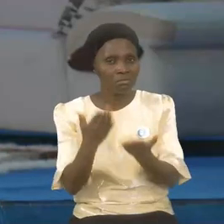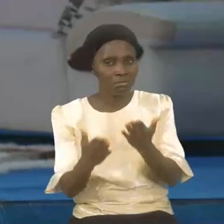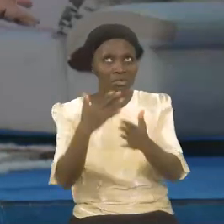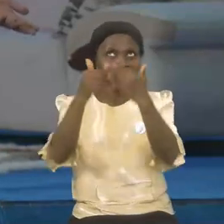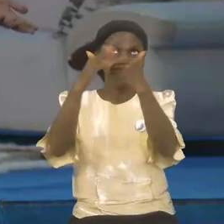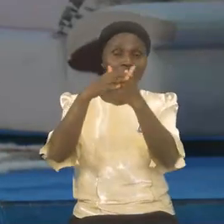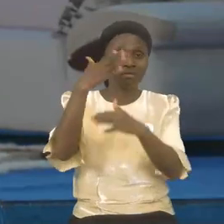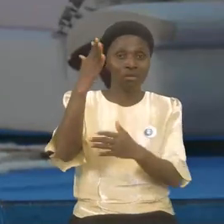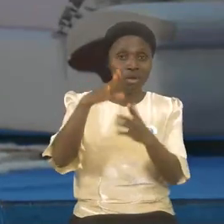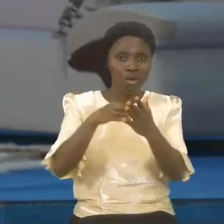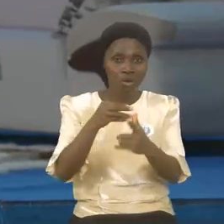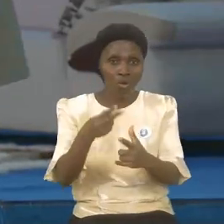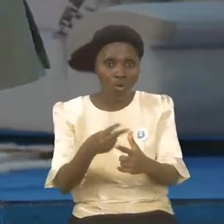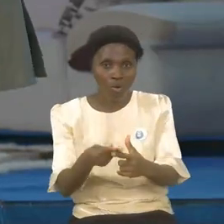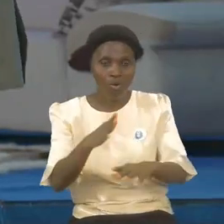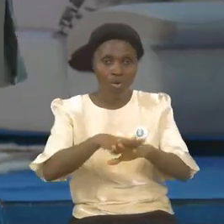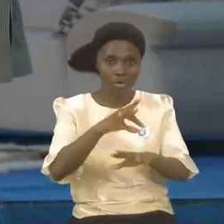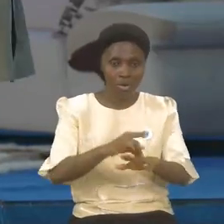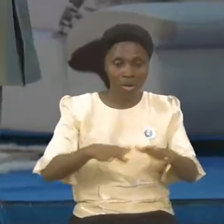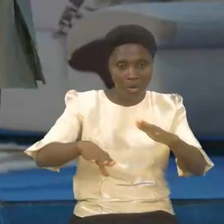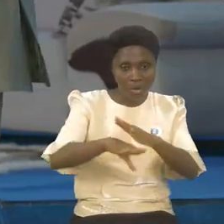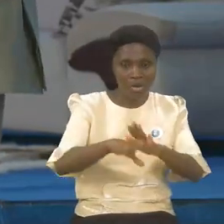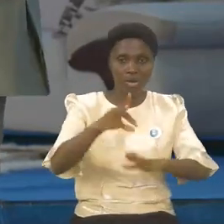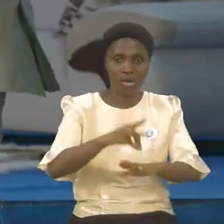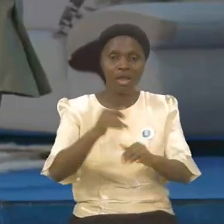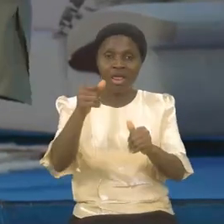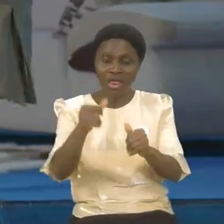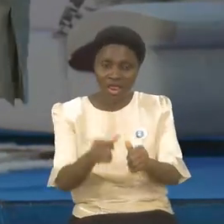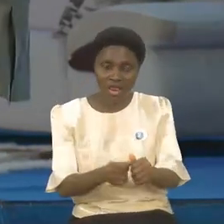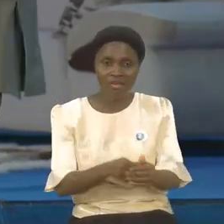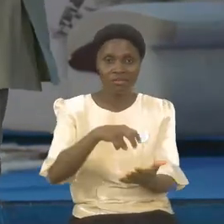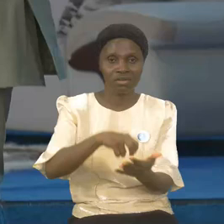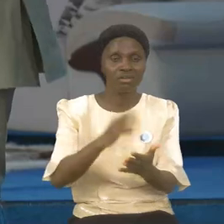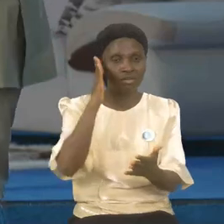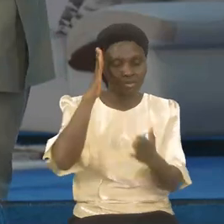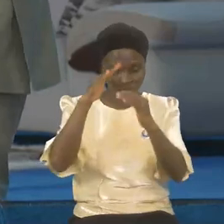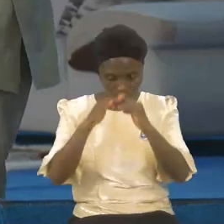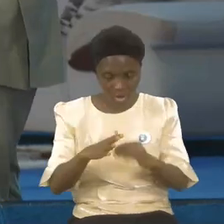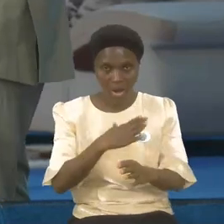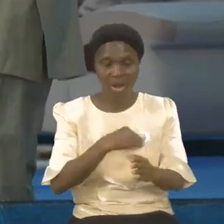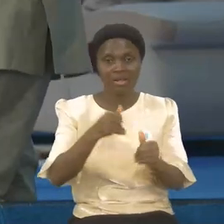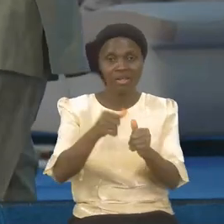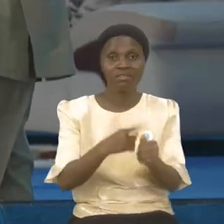aussi la terre ou sur la terre que tout genou fléchisse et que tu te langues qu'on fasse